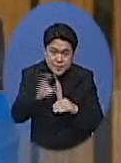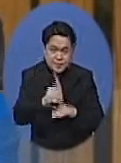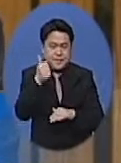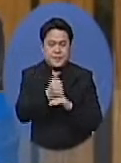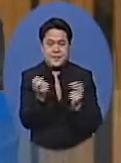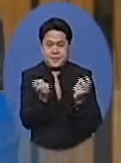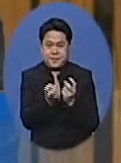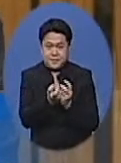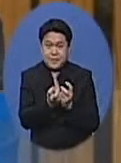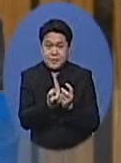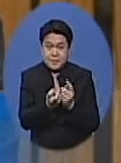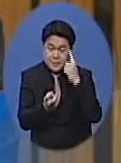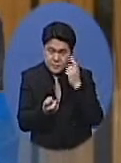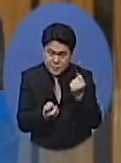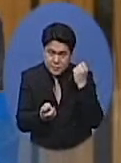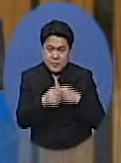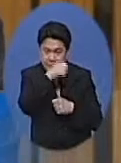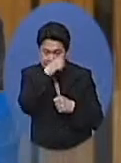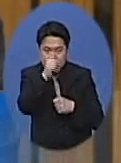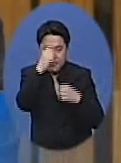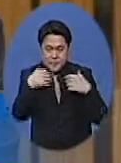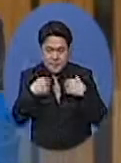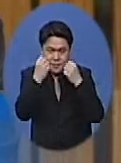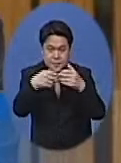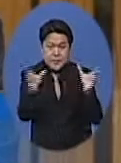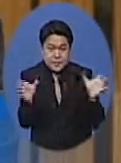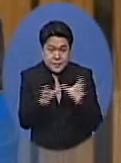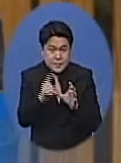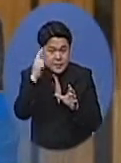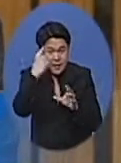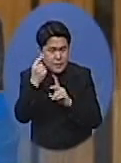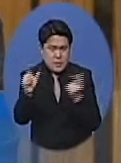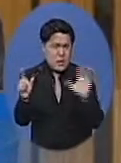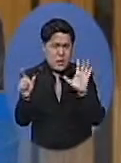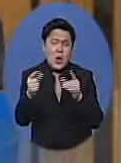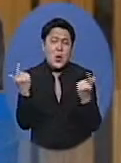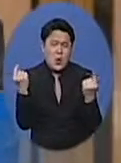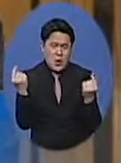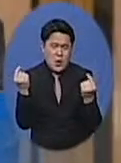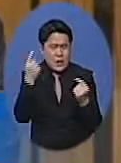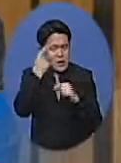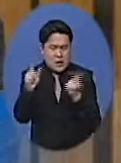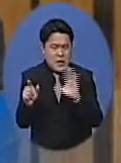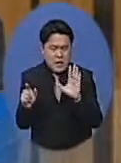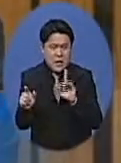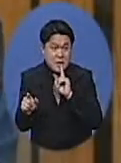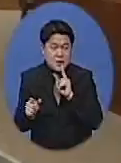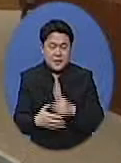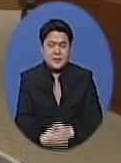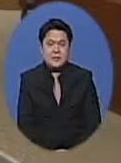마지막 수단이라는 측면에서 정부와 새누리당의 의견 차이는 전혀 없다는 점을